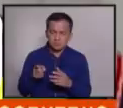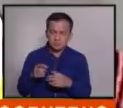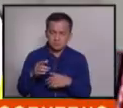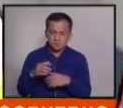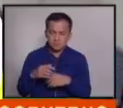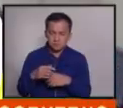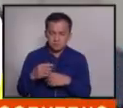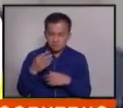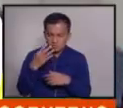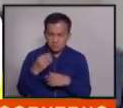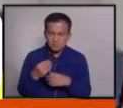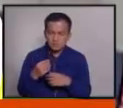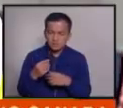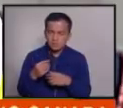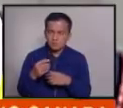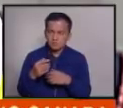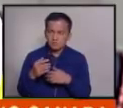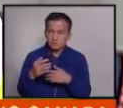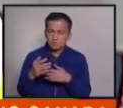bata.